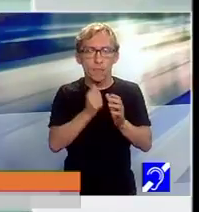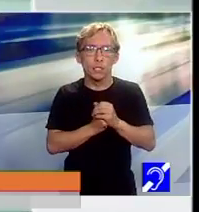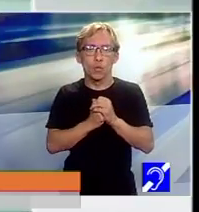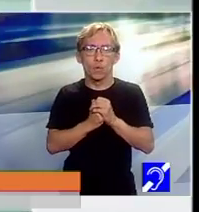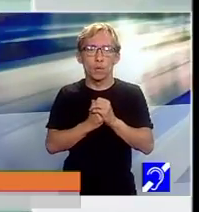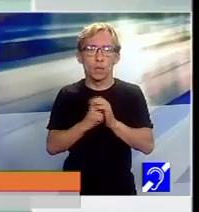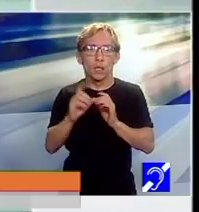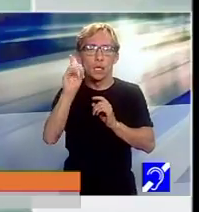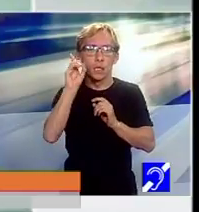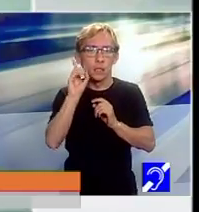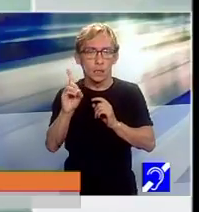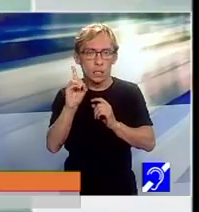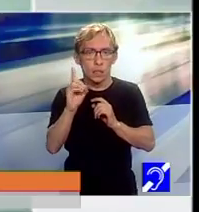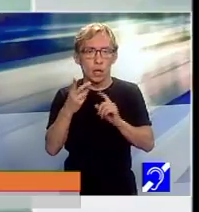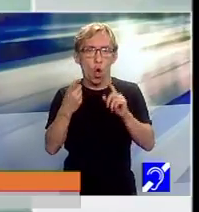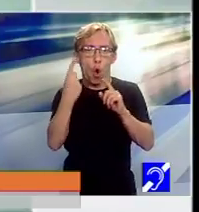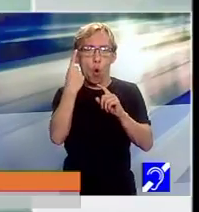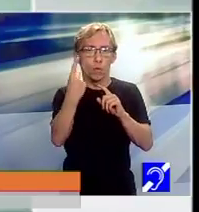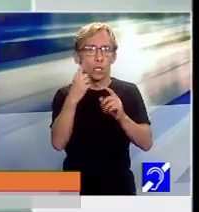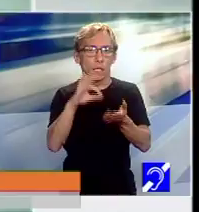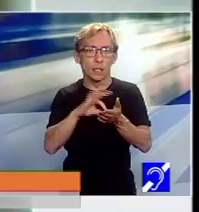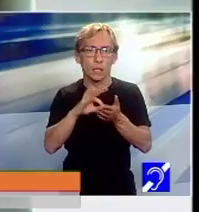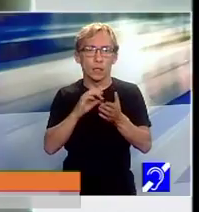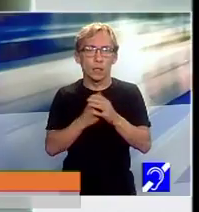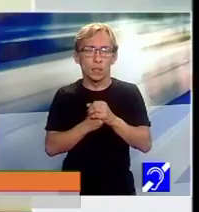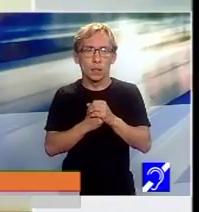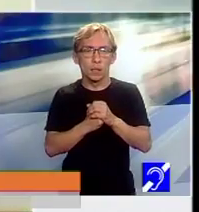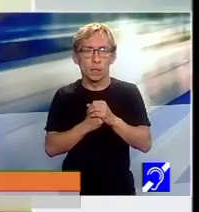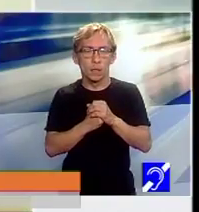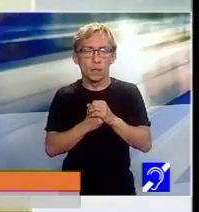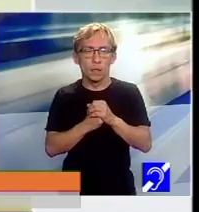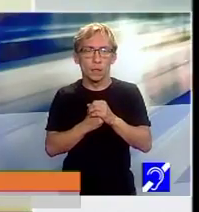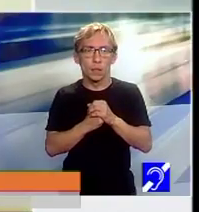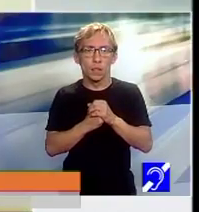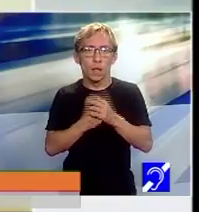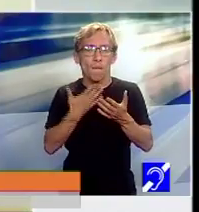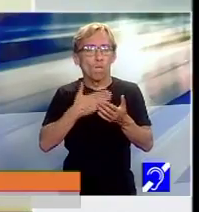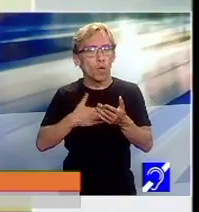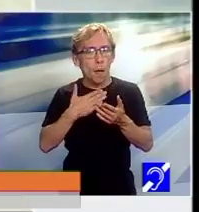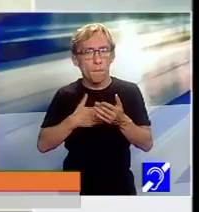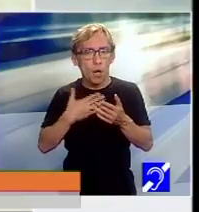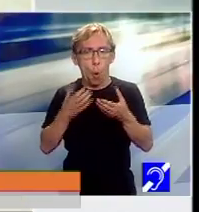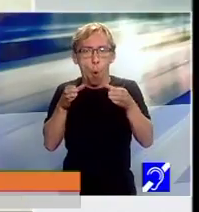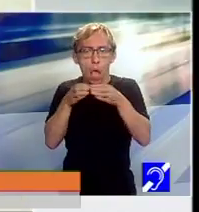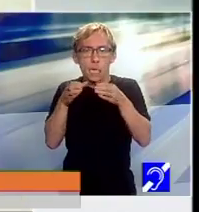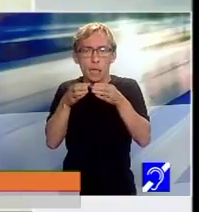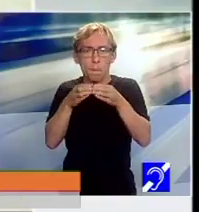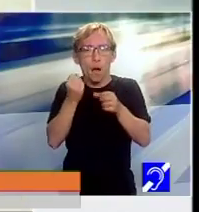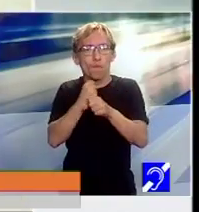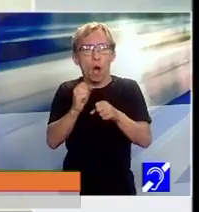dar odată îți dau seama că e o atmosferă foarte plăcută, noi avem și o echipă foarte faină